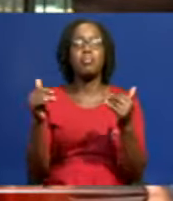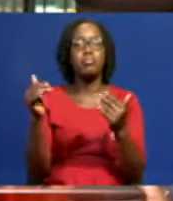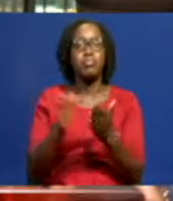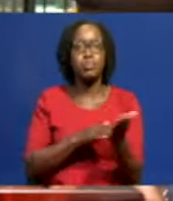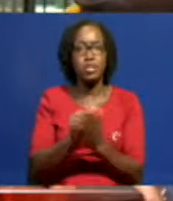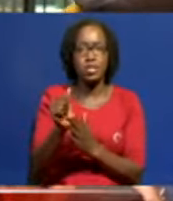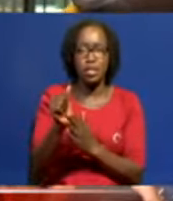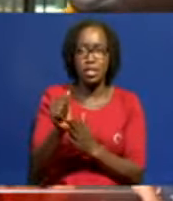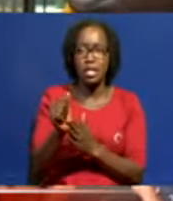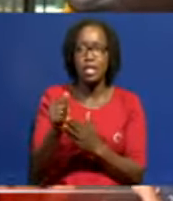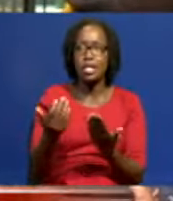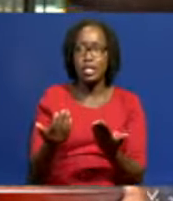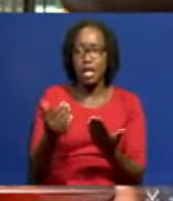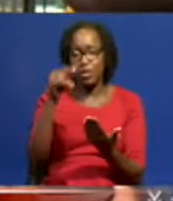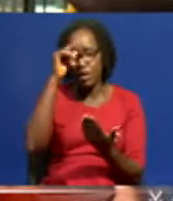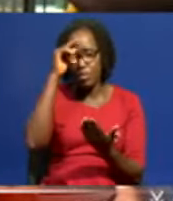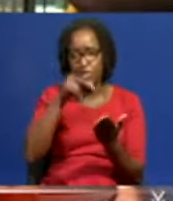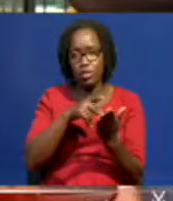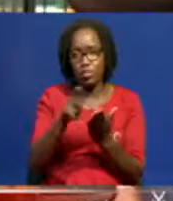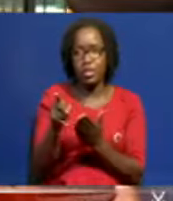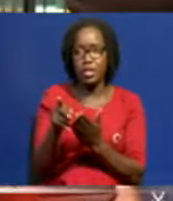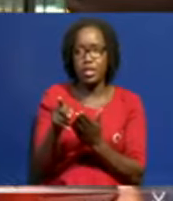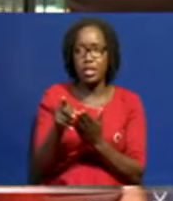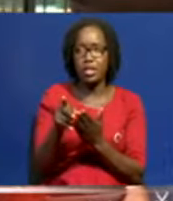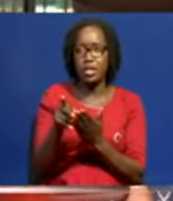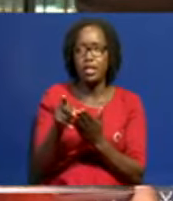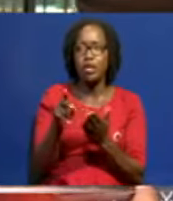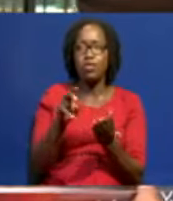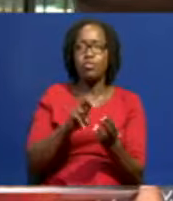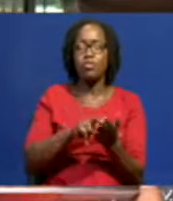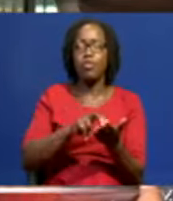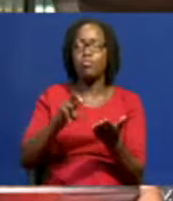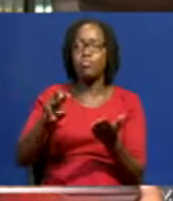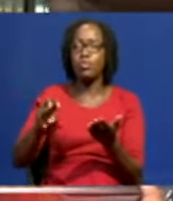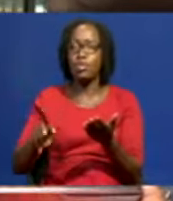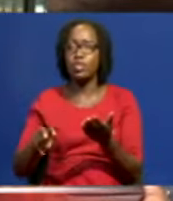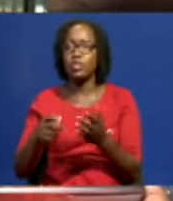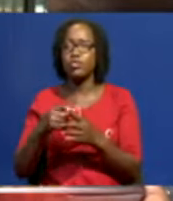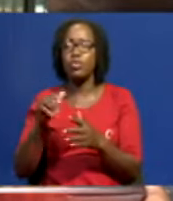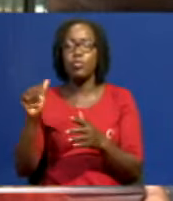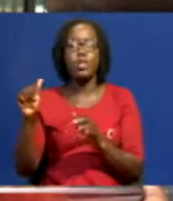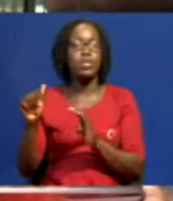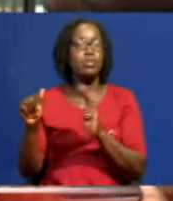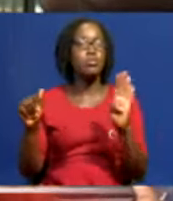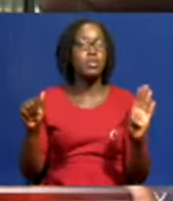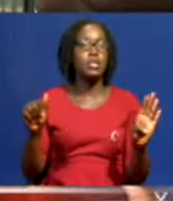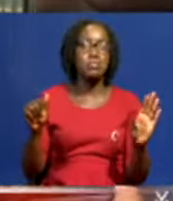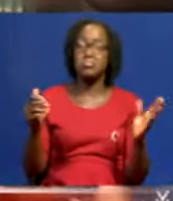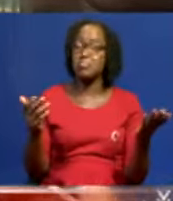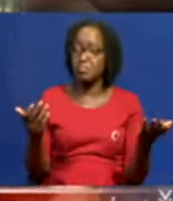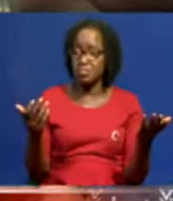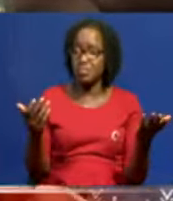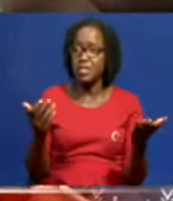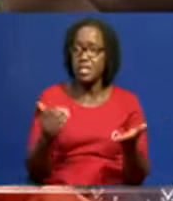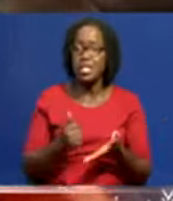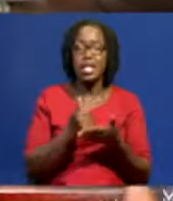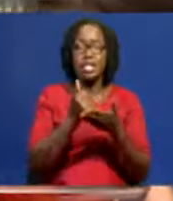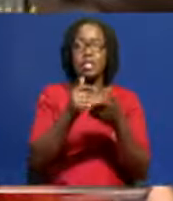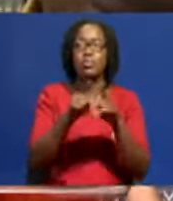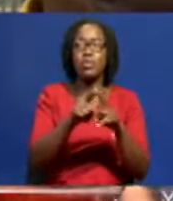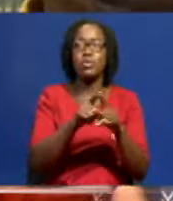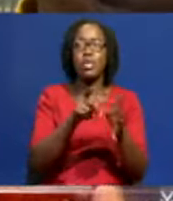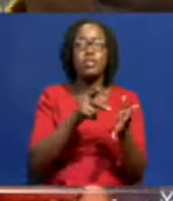waacha serikali igaramie mambo ya yeye kufanya relocation kutoka point A to point B, na imsaidie